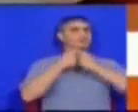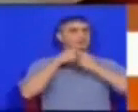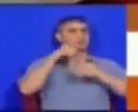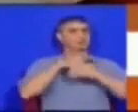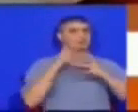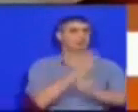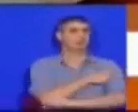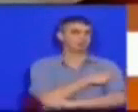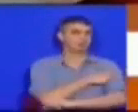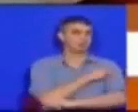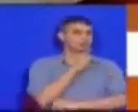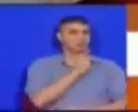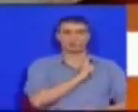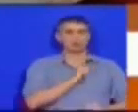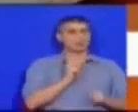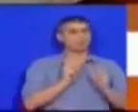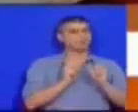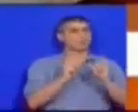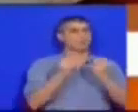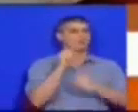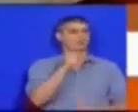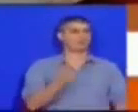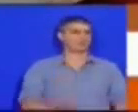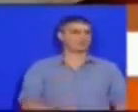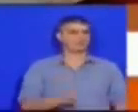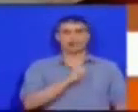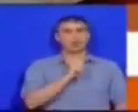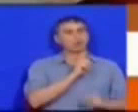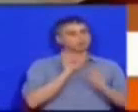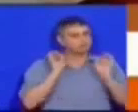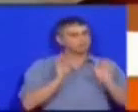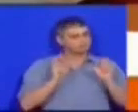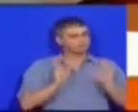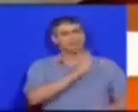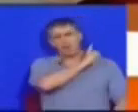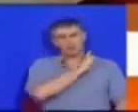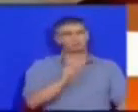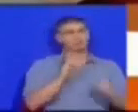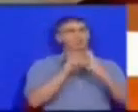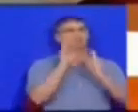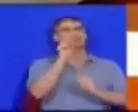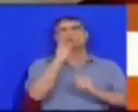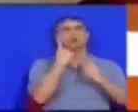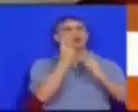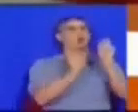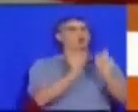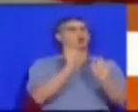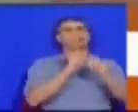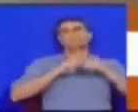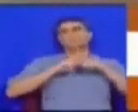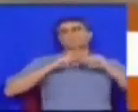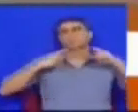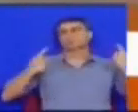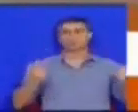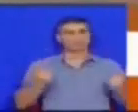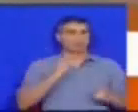בתוך המשטרה היא זאת שלא באמת מונעת את הדבר הזה, לא אוסרת במפגיע על פגישה עם כל אדם מכל סוג